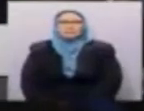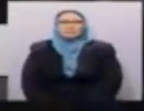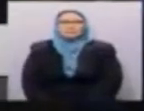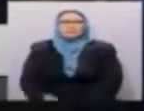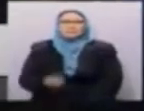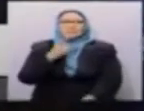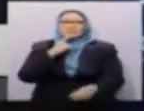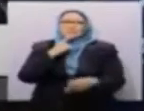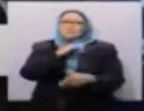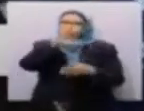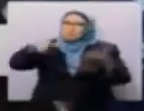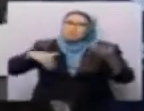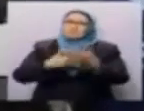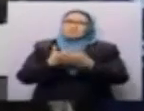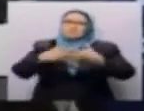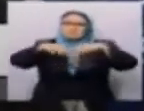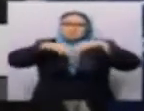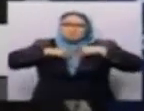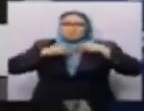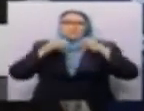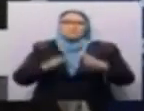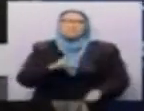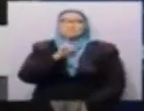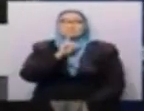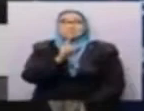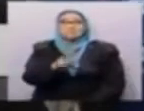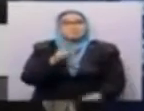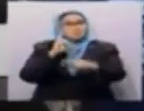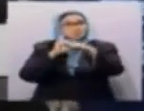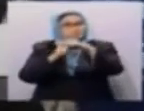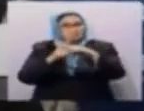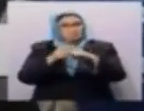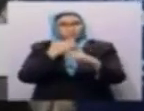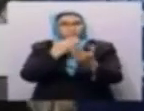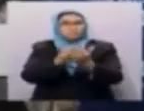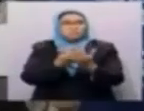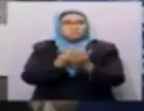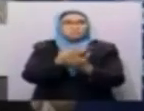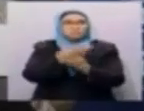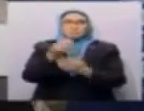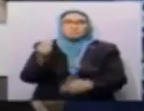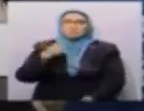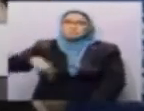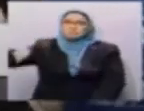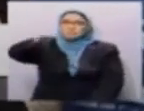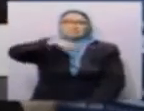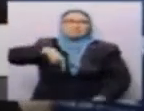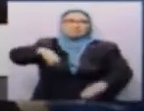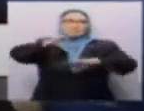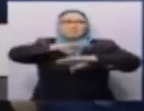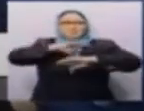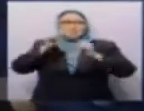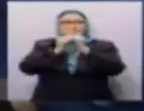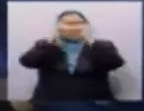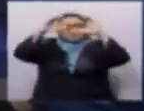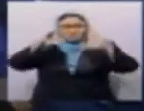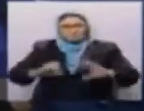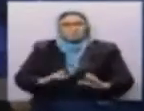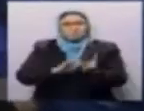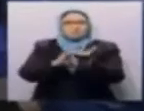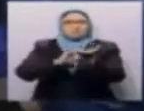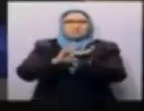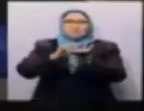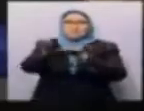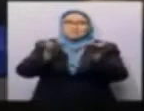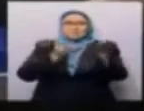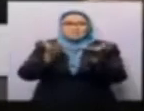Sebahagiannya penerimaannya amat memperansangkanlah, mana mereka amat berpuas hati dengan kaedah rawatan perubatan